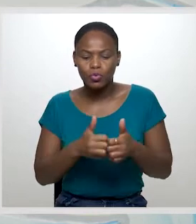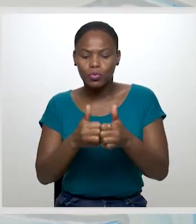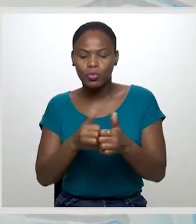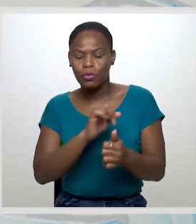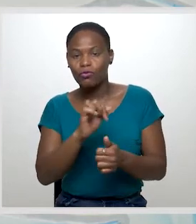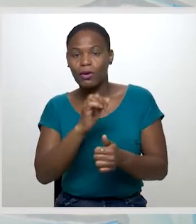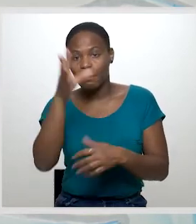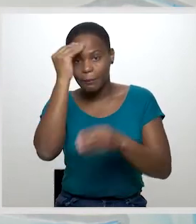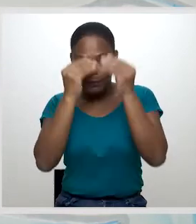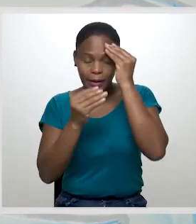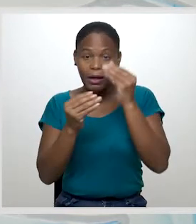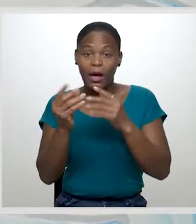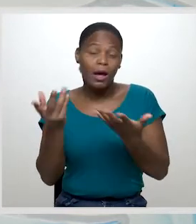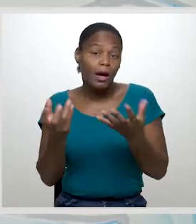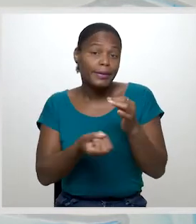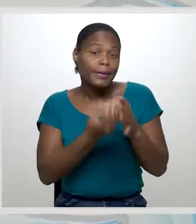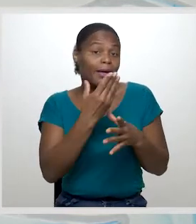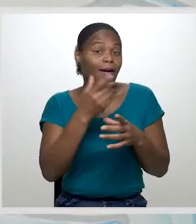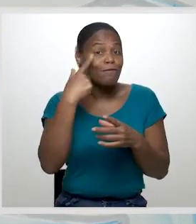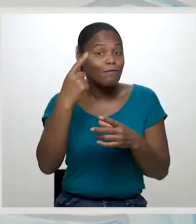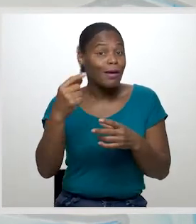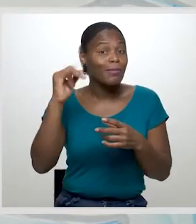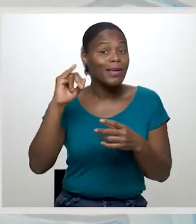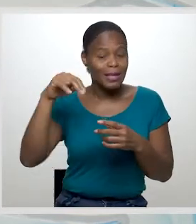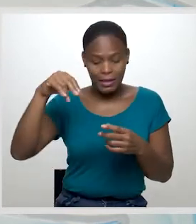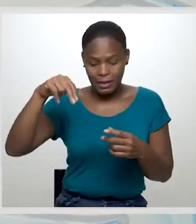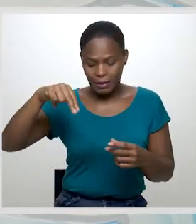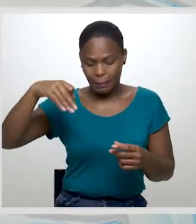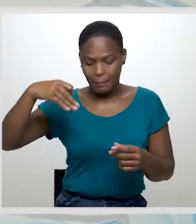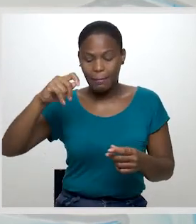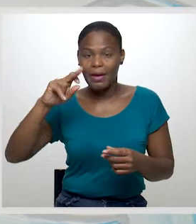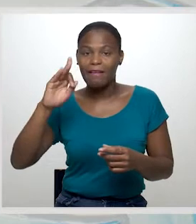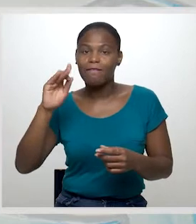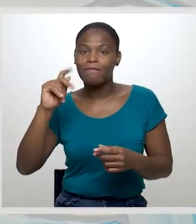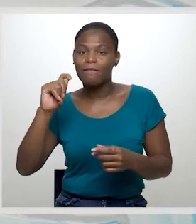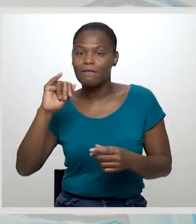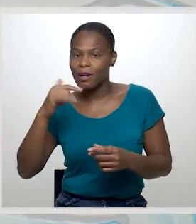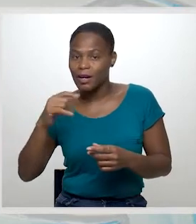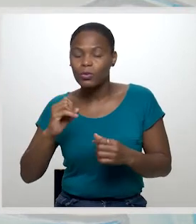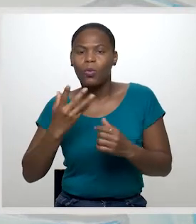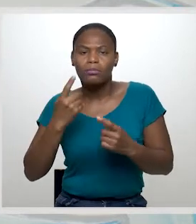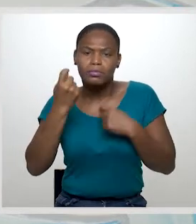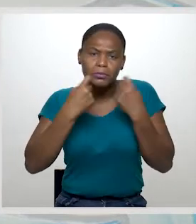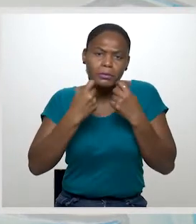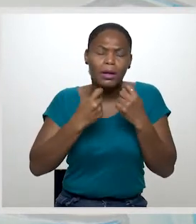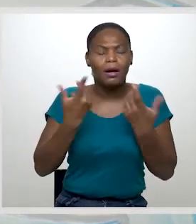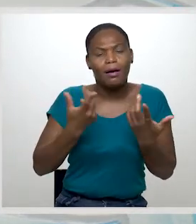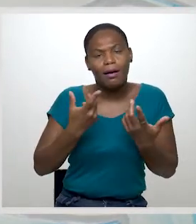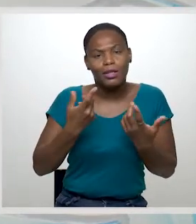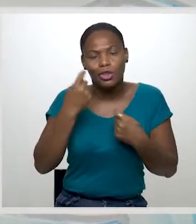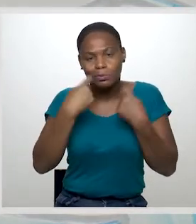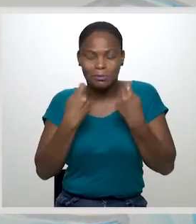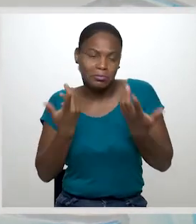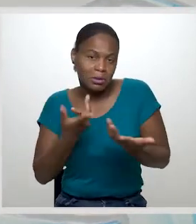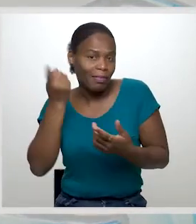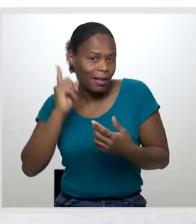nous apprendrons à former l'imparfait et aussi à connaître quelques expressions exprimant la date. Et pour cela, vous